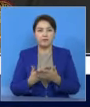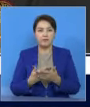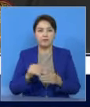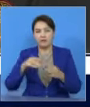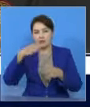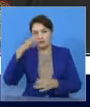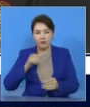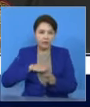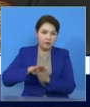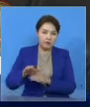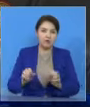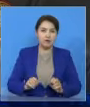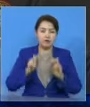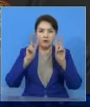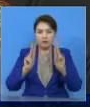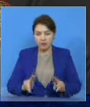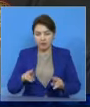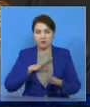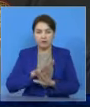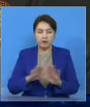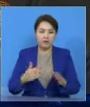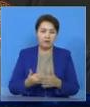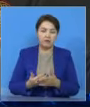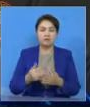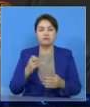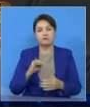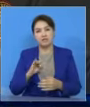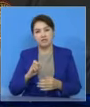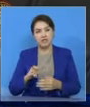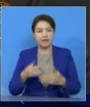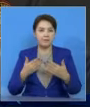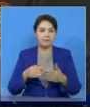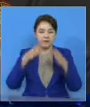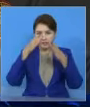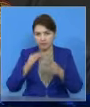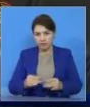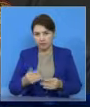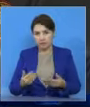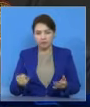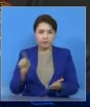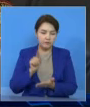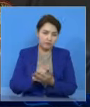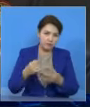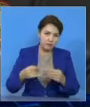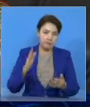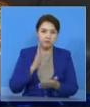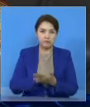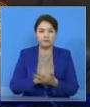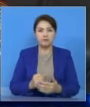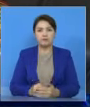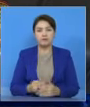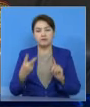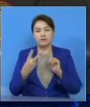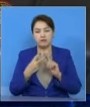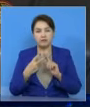баллондарды толтыруға арналмаған. Оған әдейі бізде ондай баллон толтыратын жер болу бар.